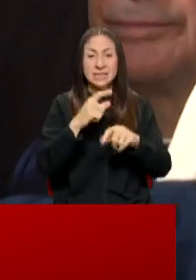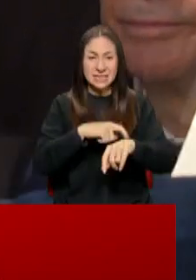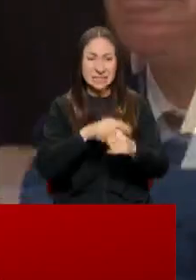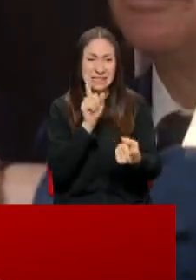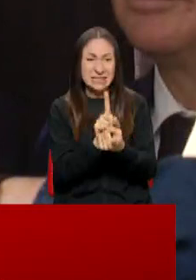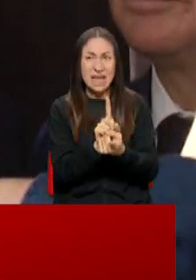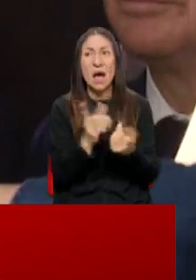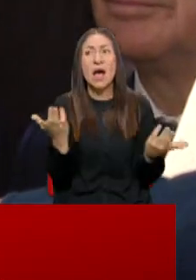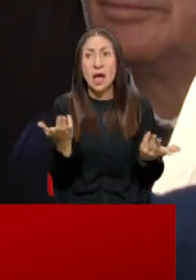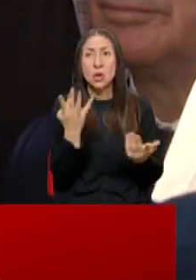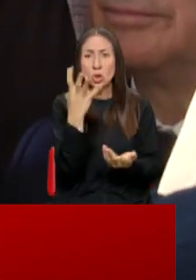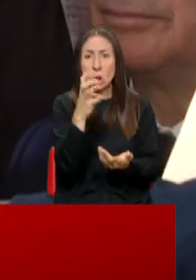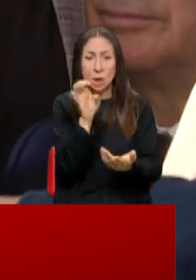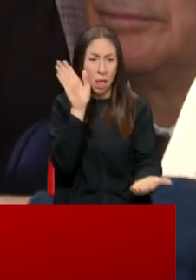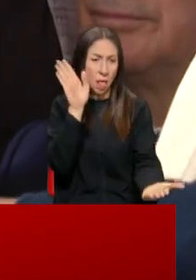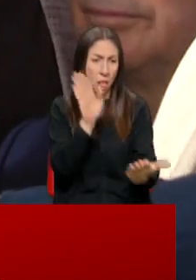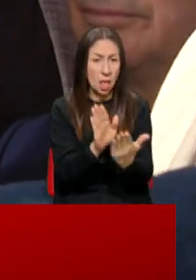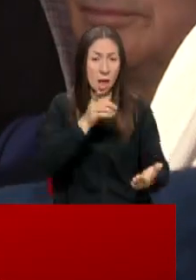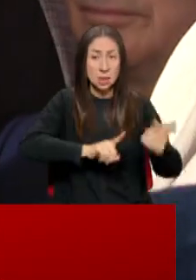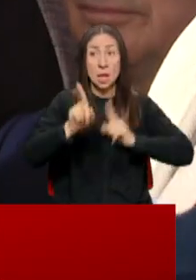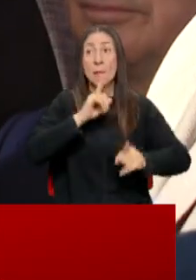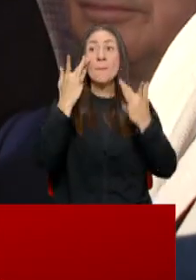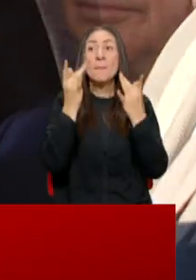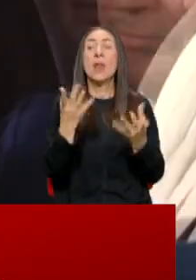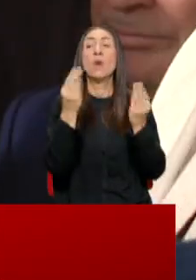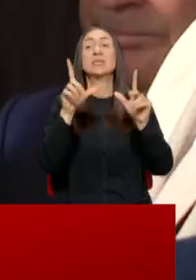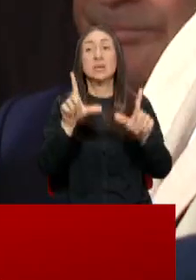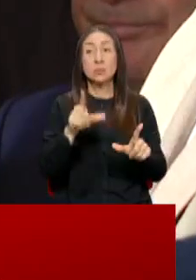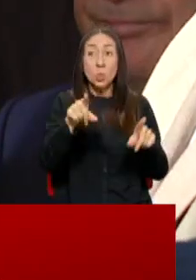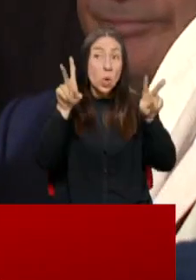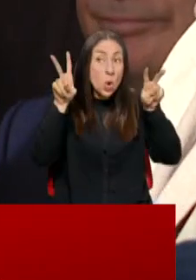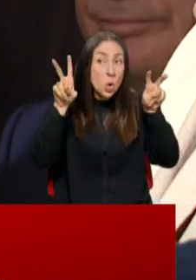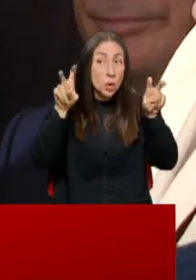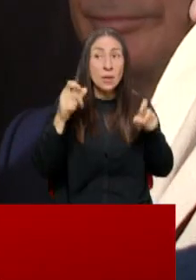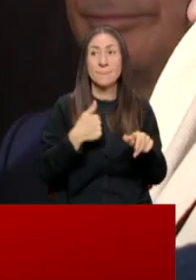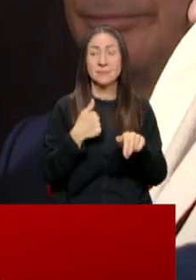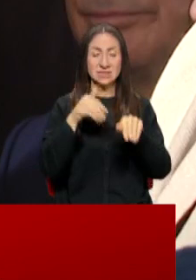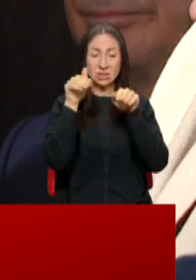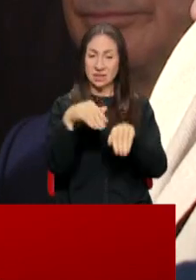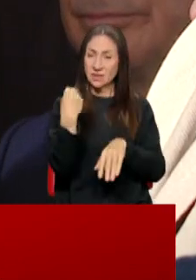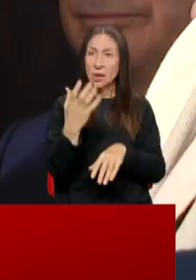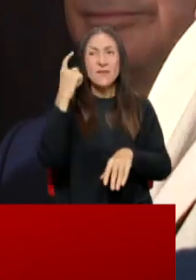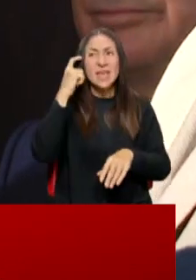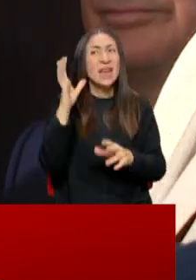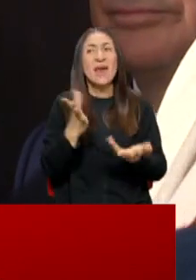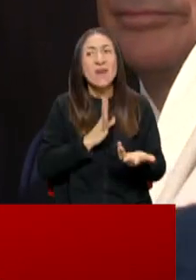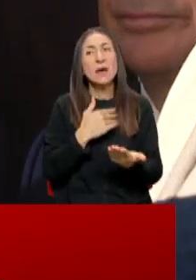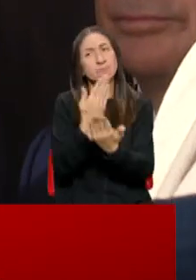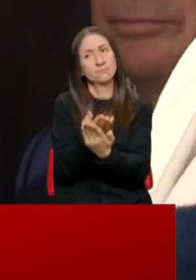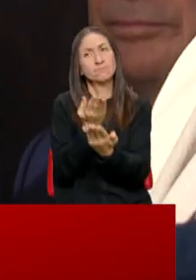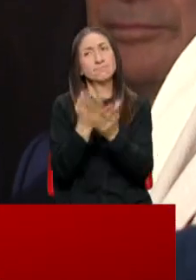zaman kaldı. Doğrusu 4 ay kala adaylıkların belli olmuş olmasıydı. Bu konuda da biz destekleyeceğiz, önerilerimiz de